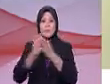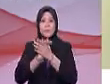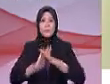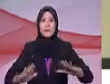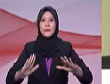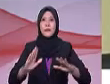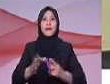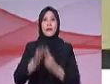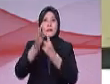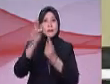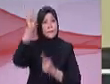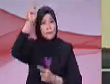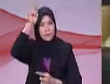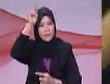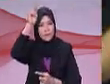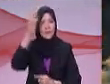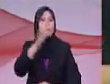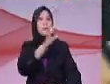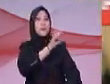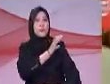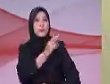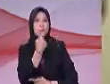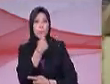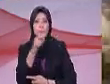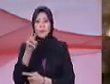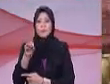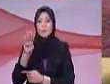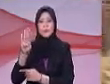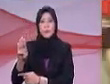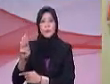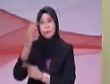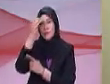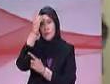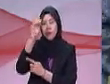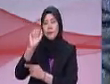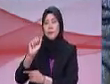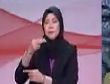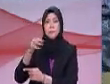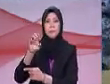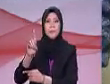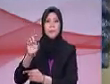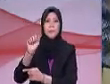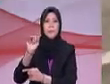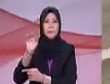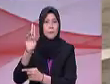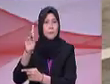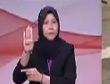Keselamatan Khas Negeri Kelantan yang dipengerusikan Menteri Besar Dato' Ahmad Yaakob di Kota Baru.